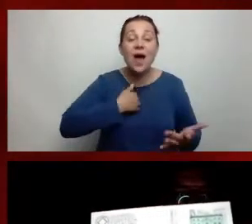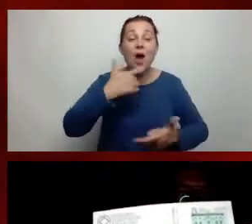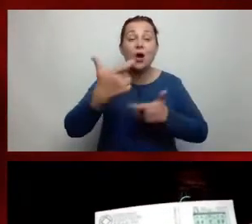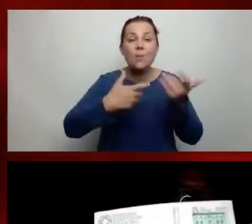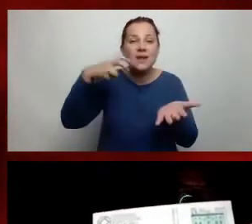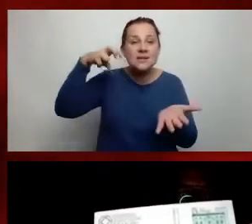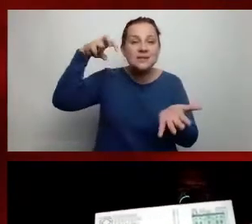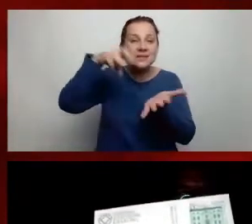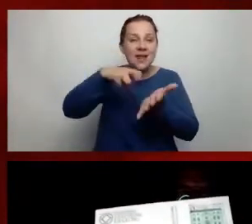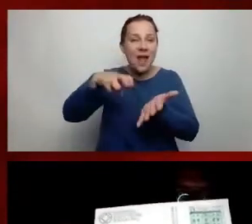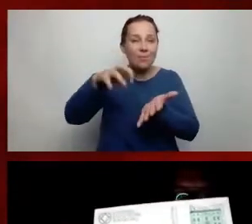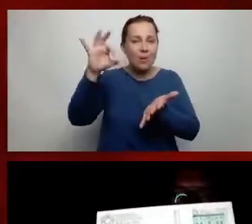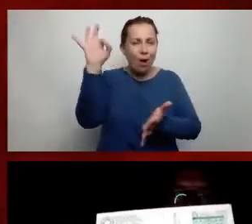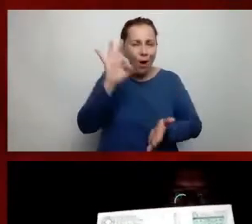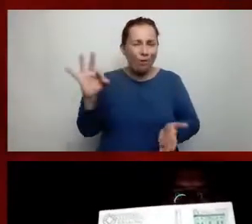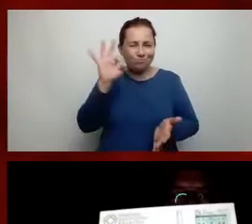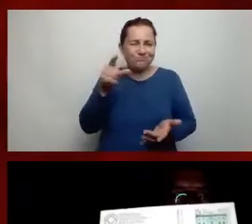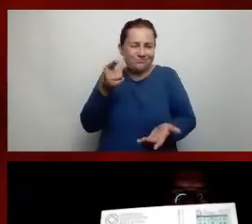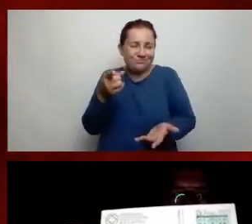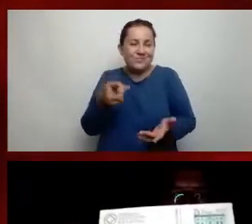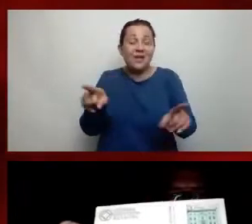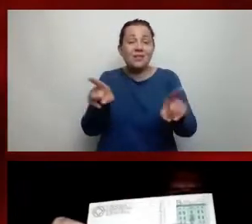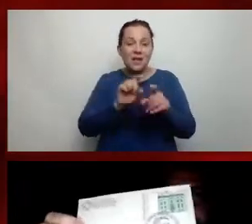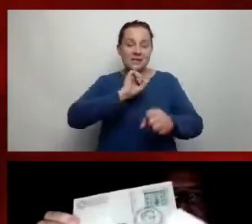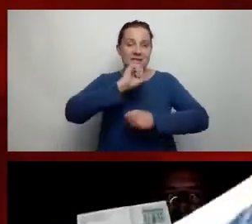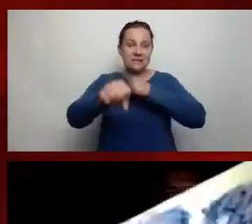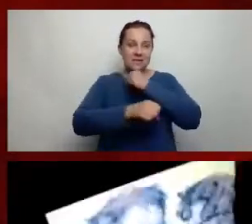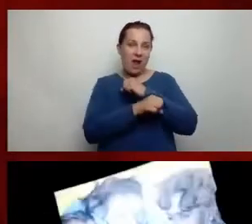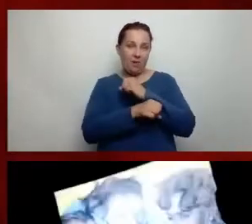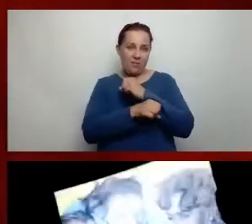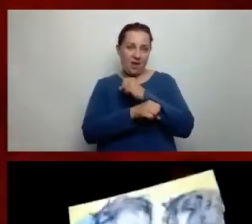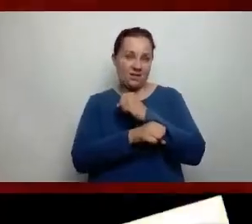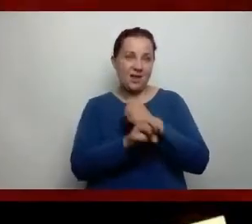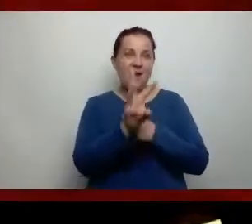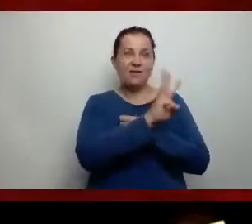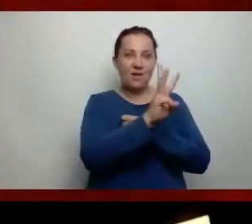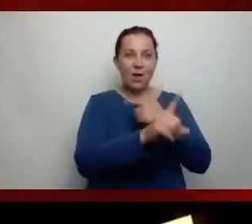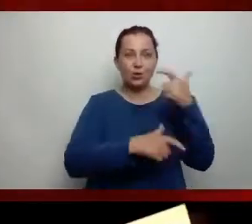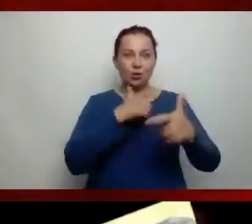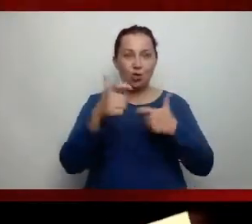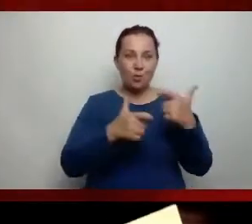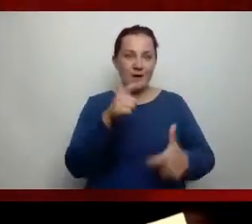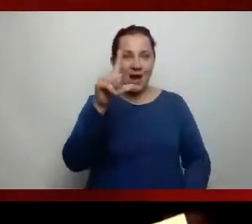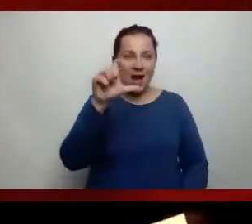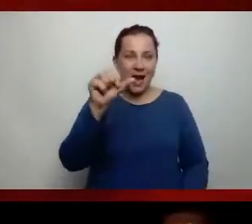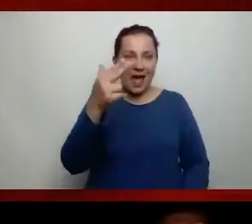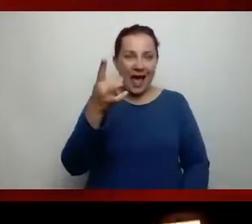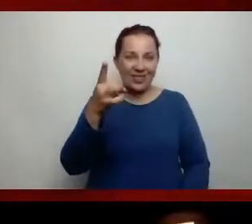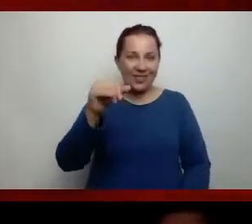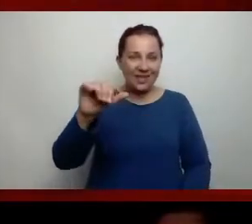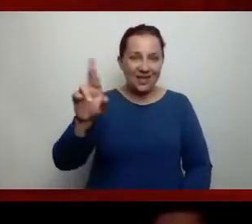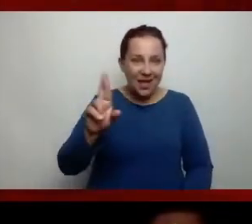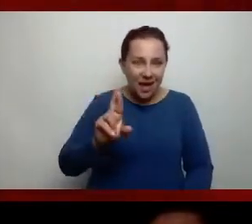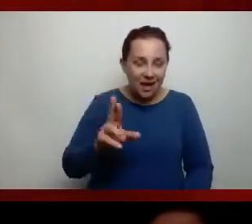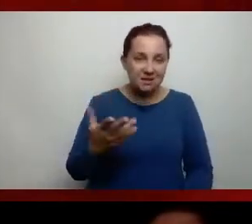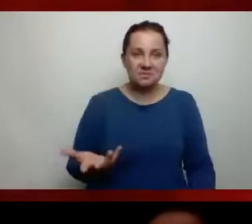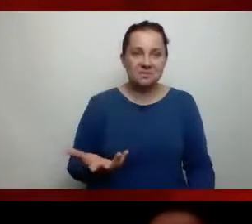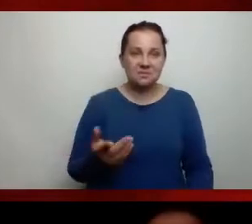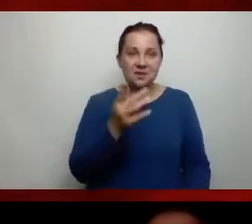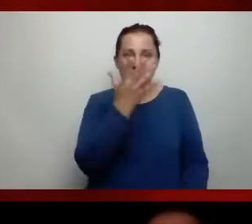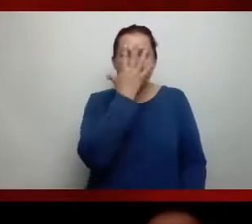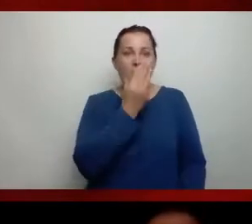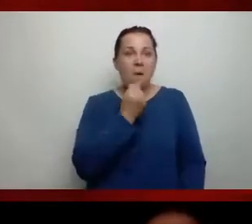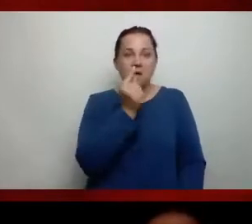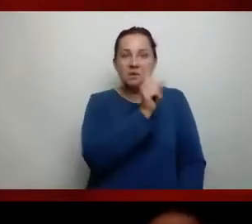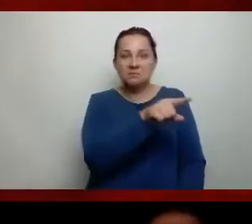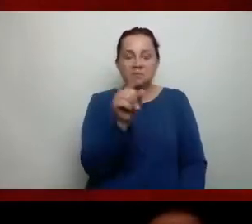gdzie zamiast Witkacego umieszczono Tadeusza Langiera. Mieli jakiś taki portret i nie mieli pojęcia, który to jest